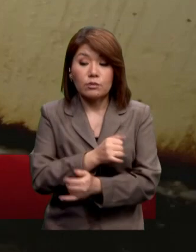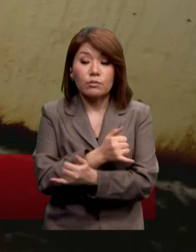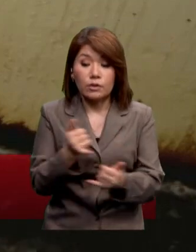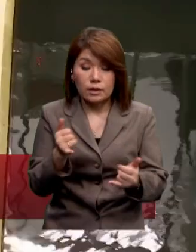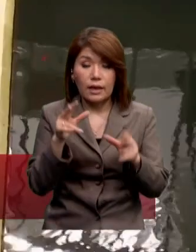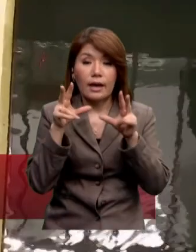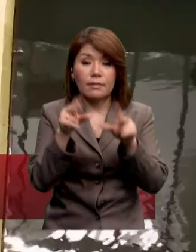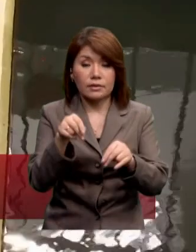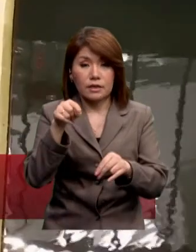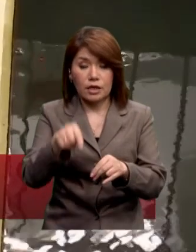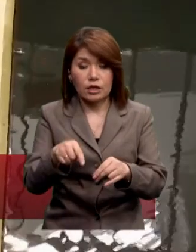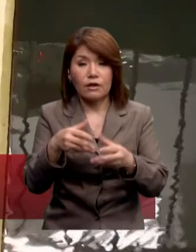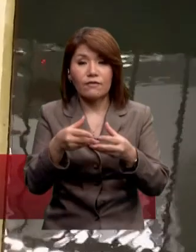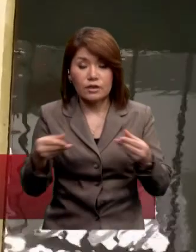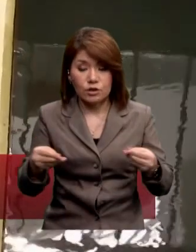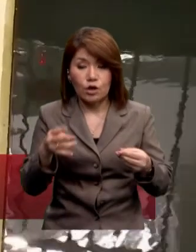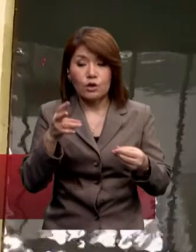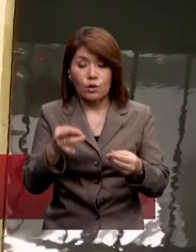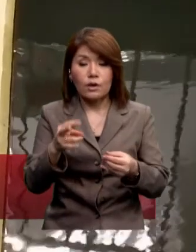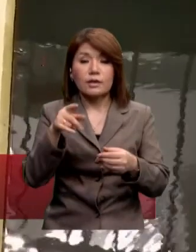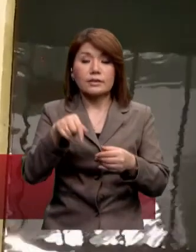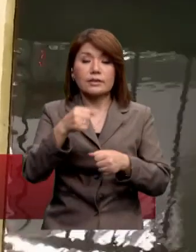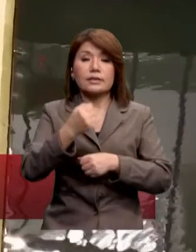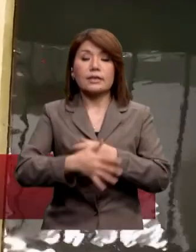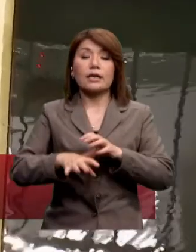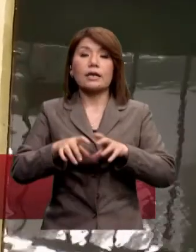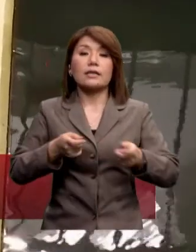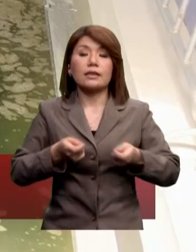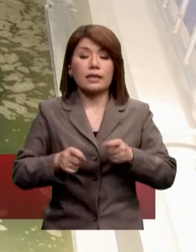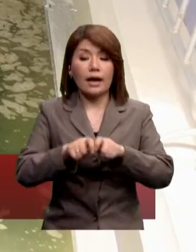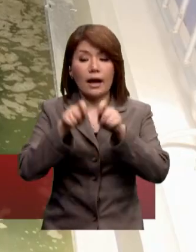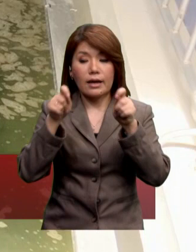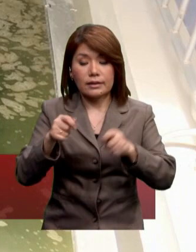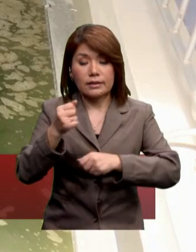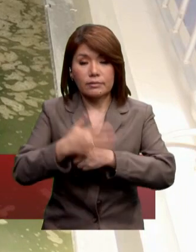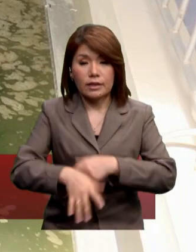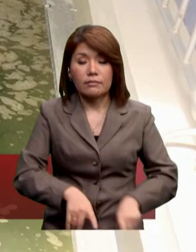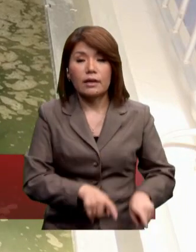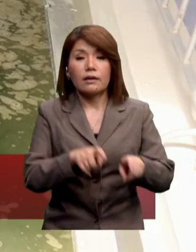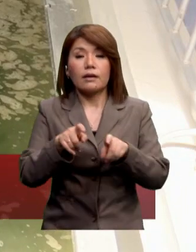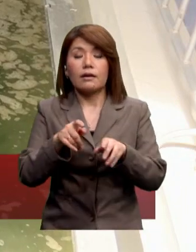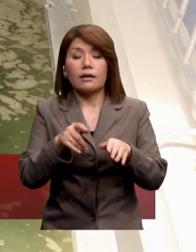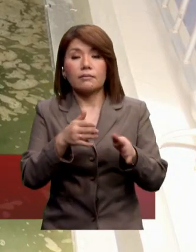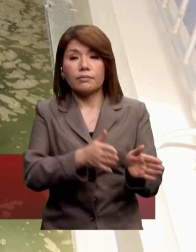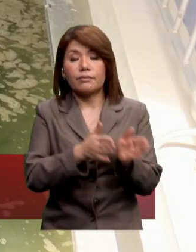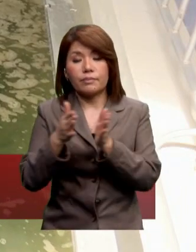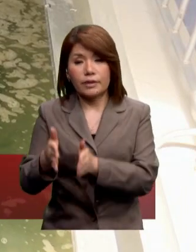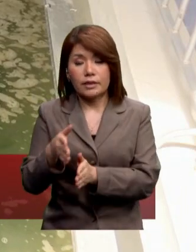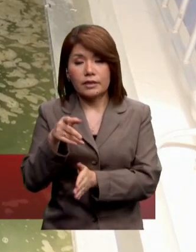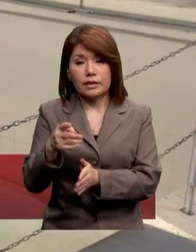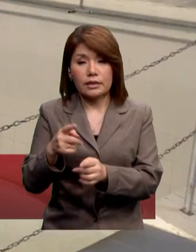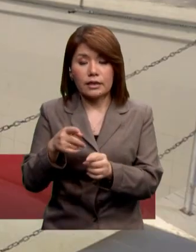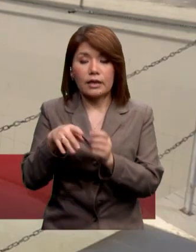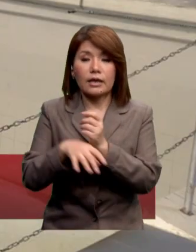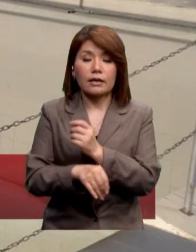объект обещали этой весной. Однако теперь столичные власти дату открытия станции перенесли на третий квартал этого года,